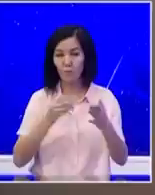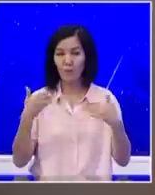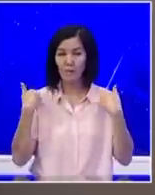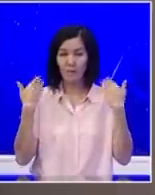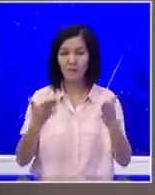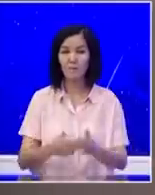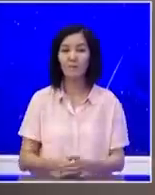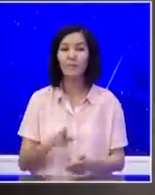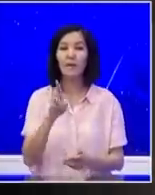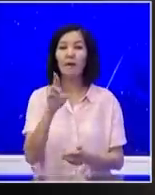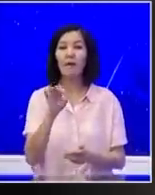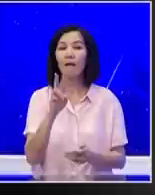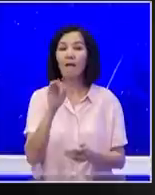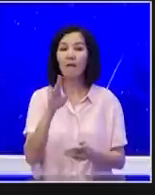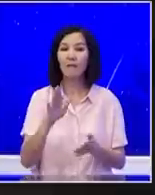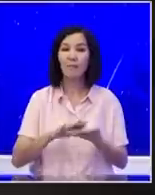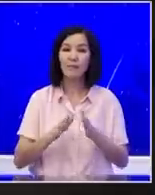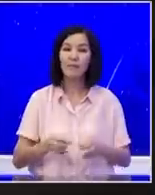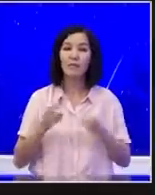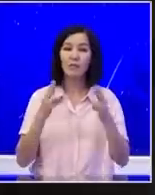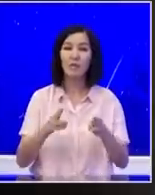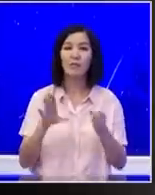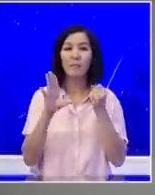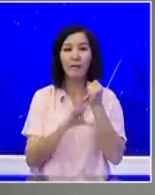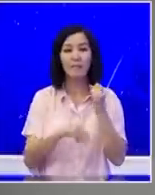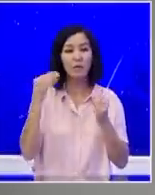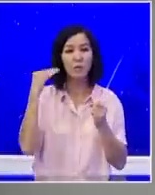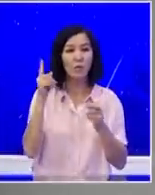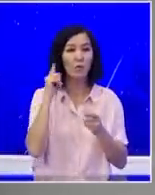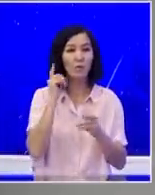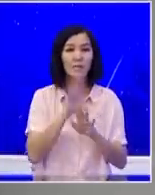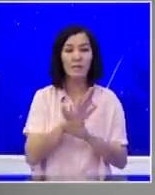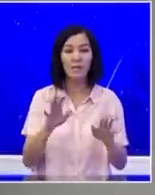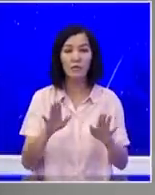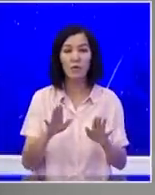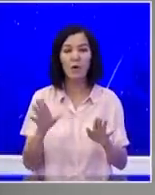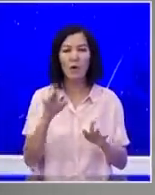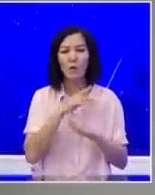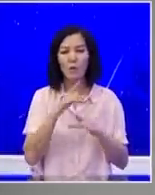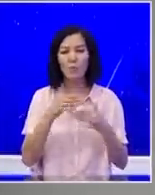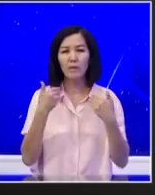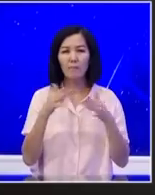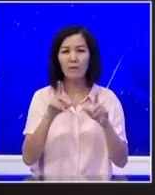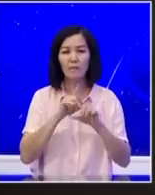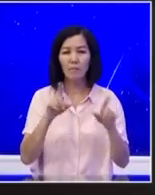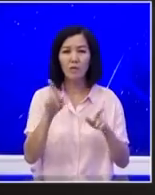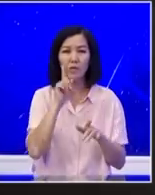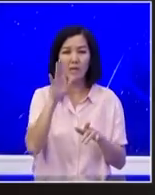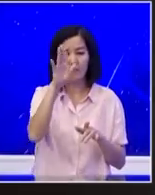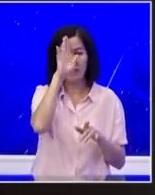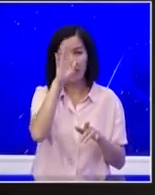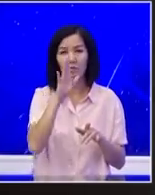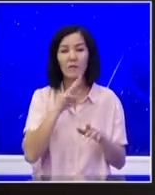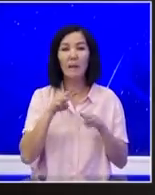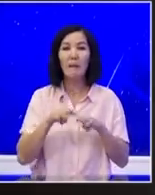тілектеспін. Карантин жағдайында елде соңғы қоңырау үні соғылмады. Бұл жаңалық көптеген бітіруші түлектің үнжұрғасын түсірген. Алайда